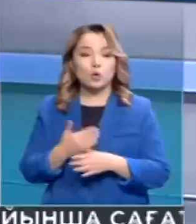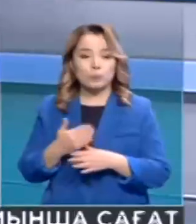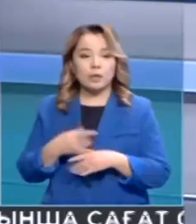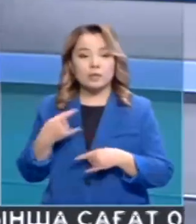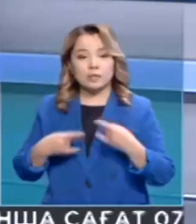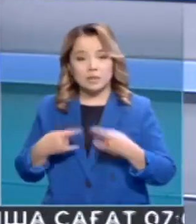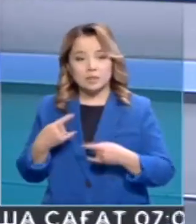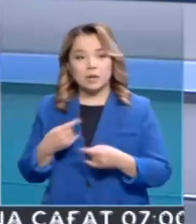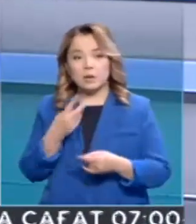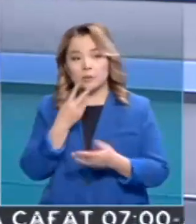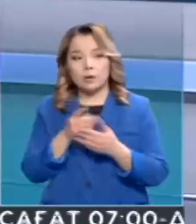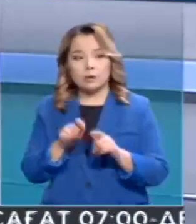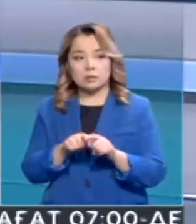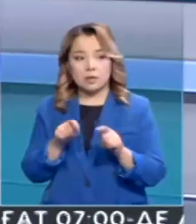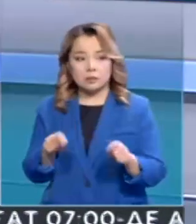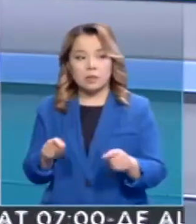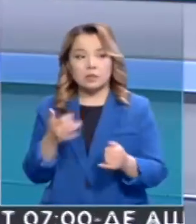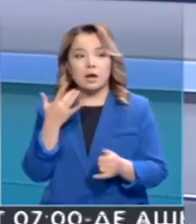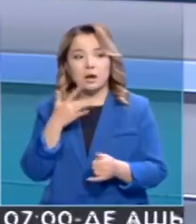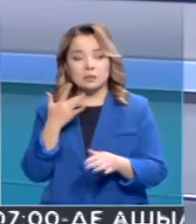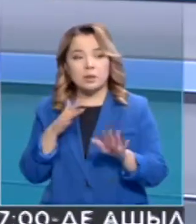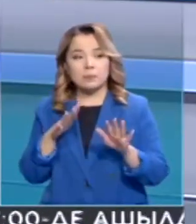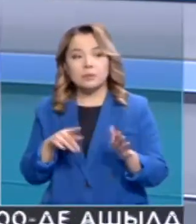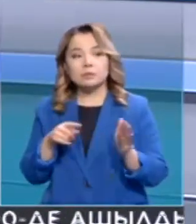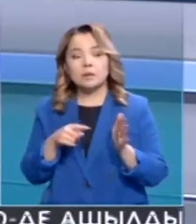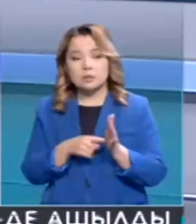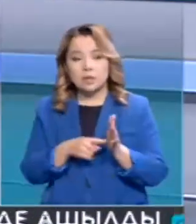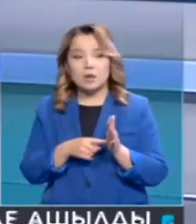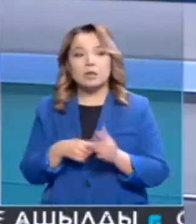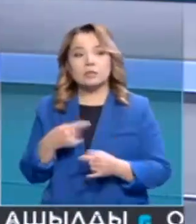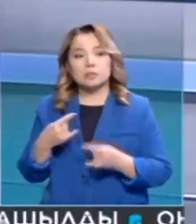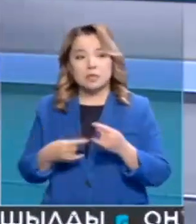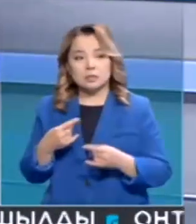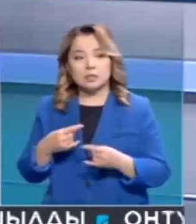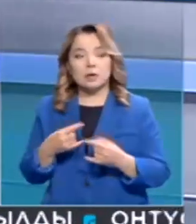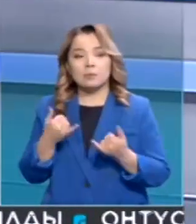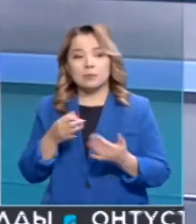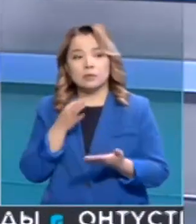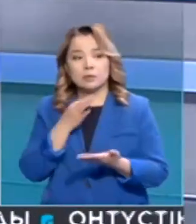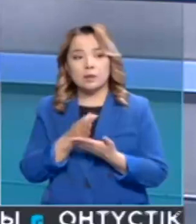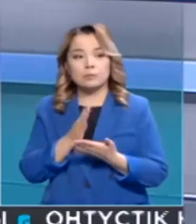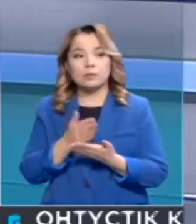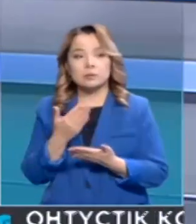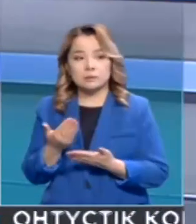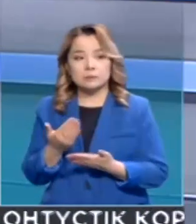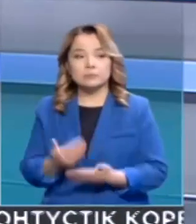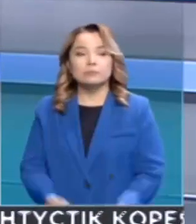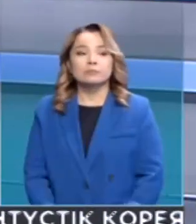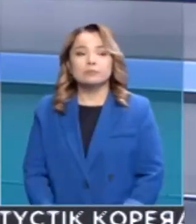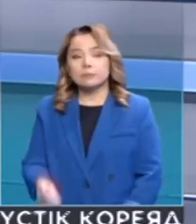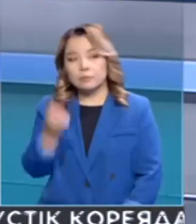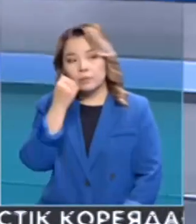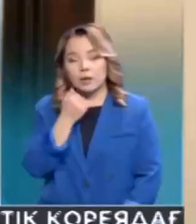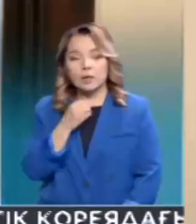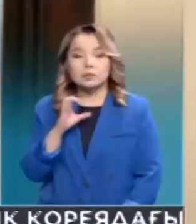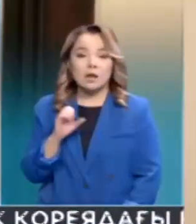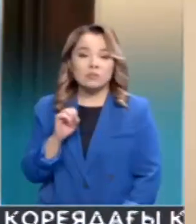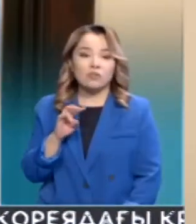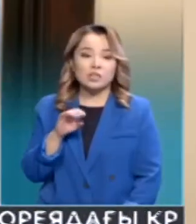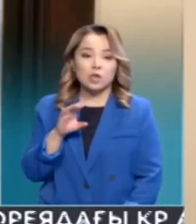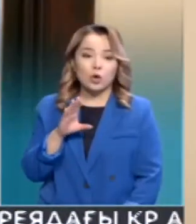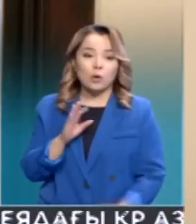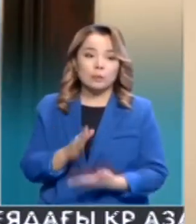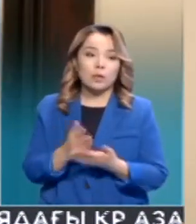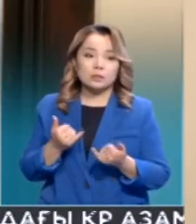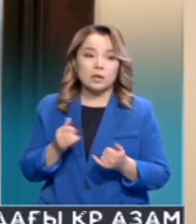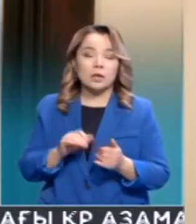жүгінейік. Міне, Ақштан қазір біздің тілшіміз Жалғас Сәдібекұлы. Жалғас Армангүл, Сан-Франциско қаласында